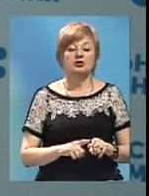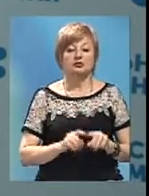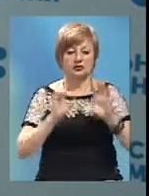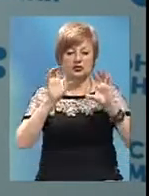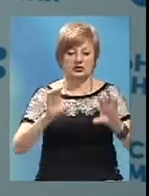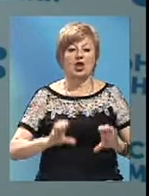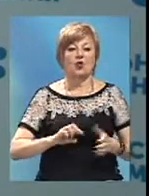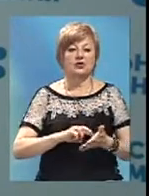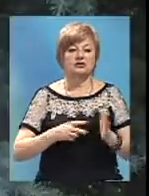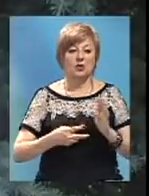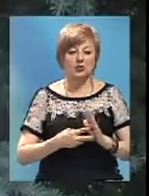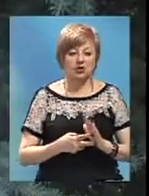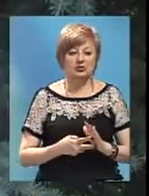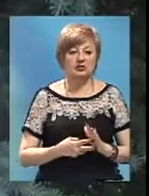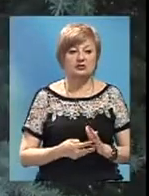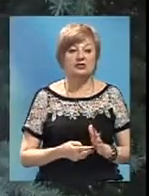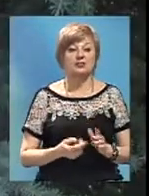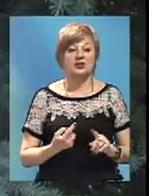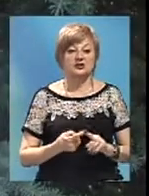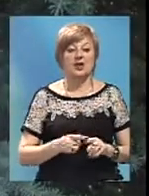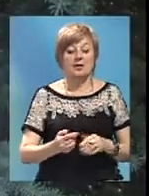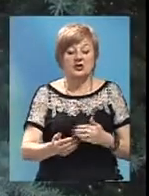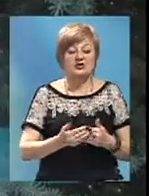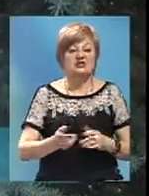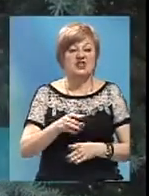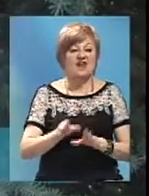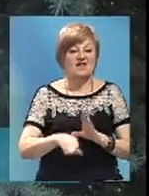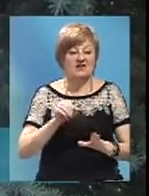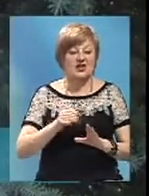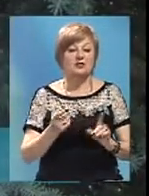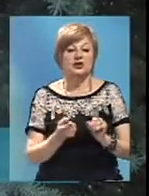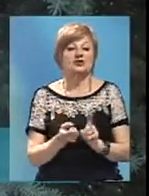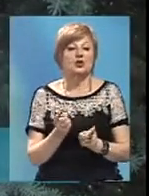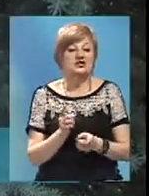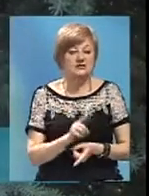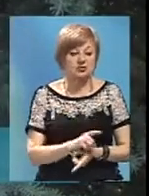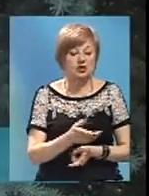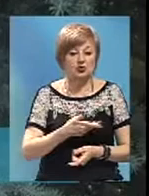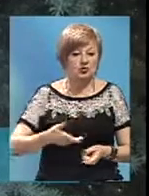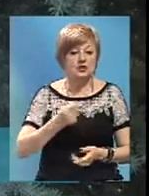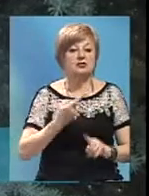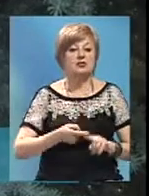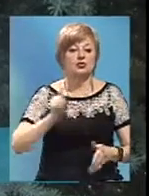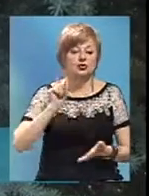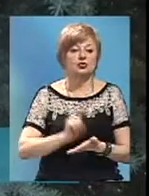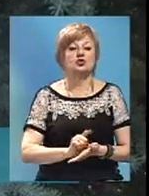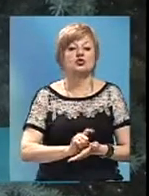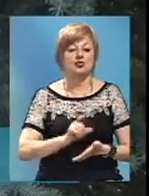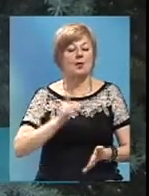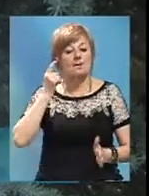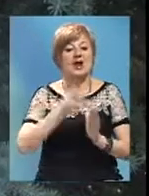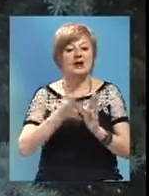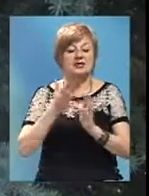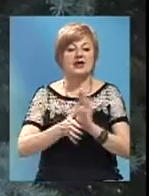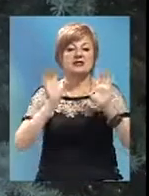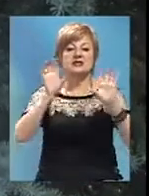законопроектом 3112. Під кожні вибори нас змінюють виборче законодавство. Тому повинен бути сталий, зрозумілий закон,